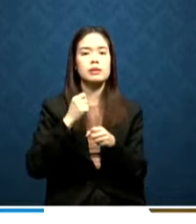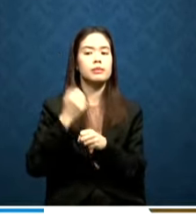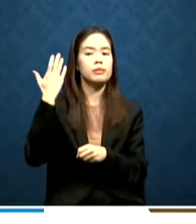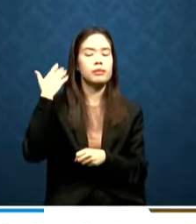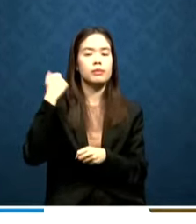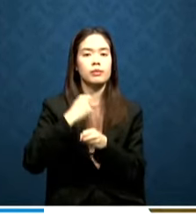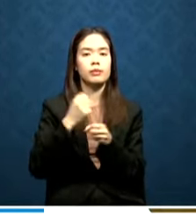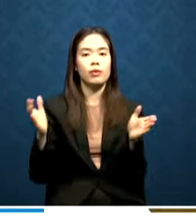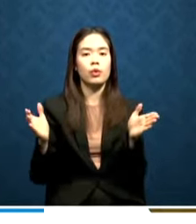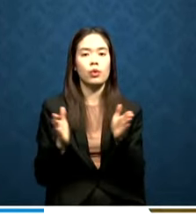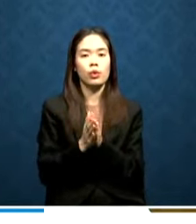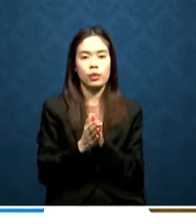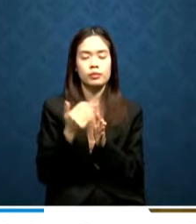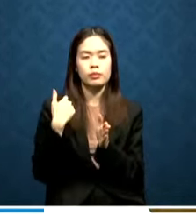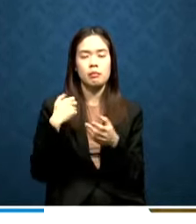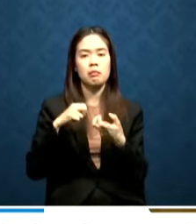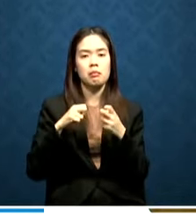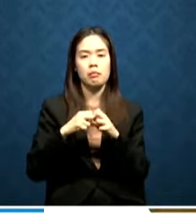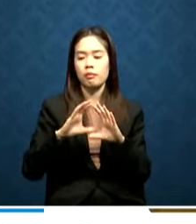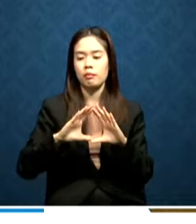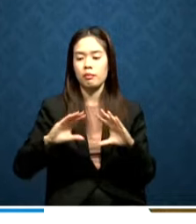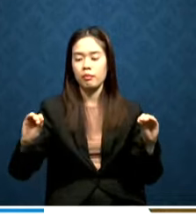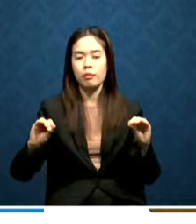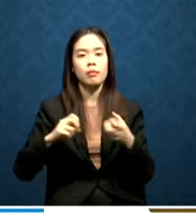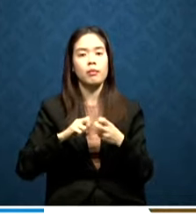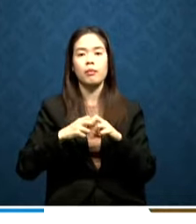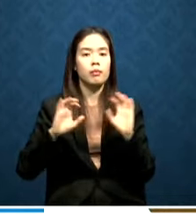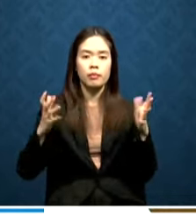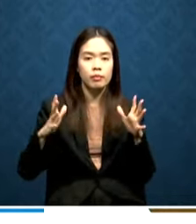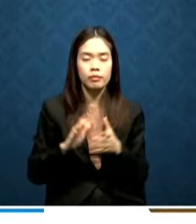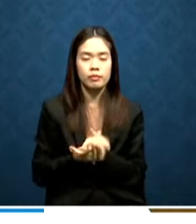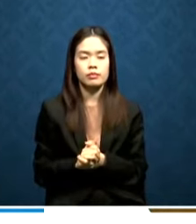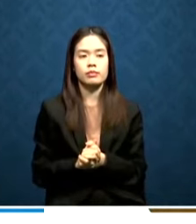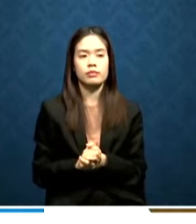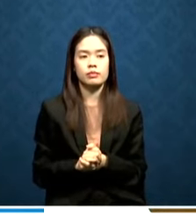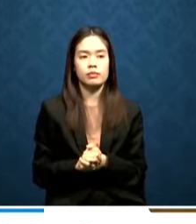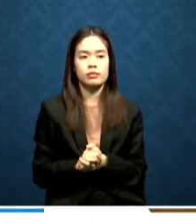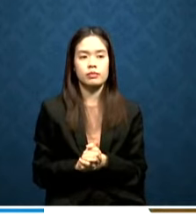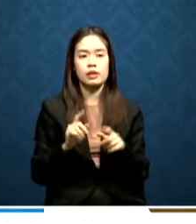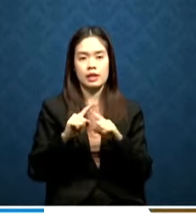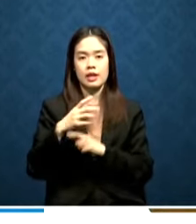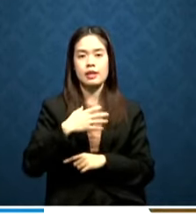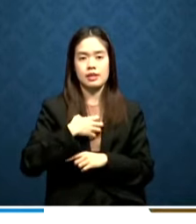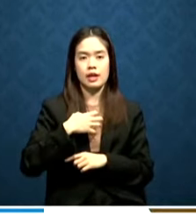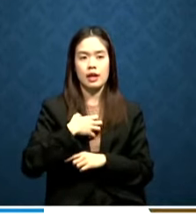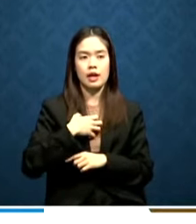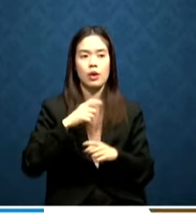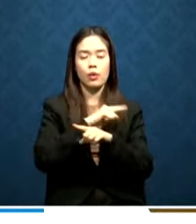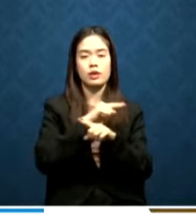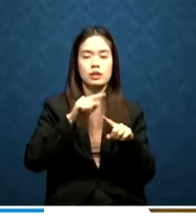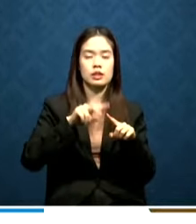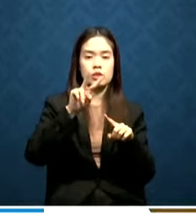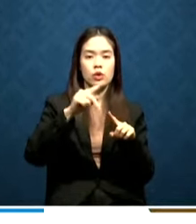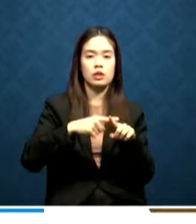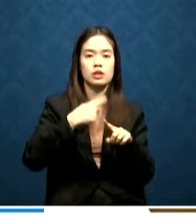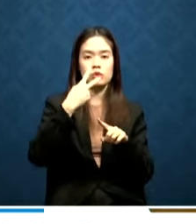ายในการดำเนินการมาไม่มีความขัดแย้งนะครับเรื่องเห็นด้วยในการวันเลือกตั้งตรงท้องถิ่นเราก็เล็งวันที่2กุมภาพันธ์นะ